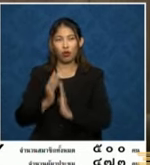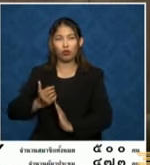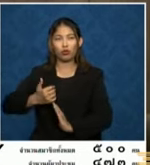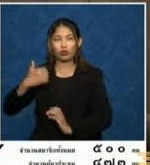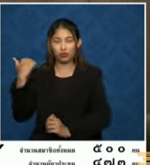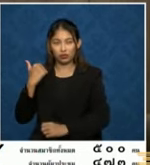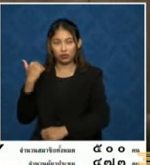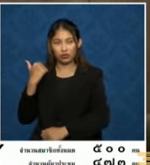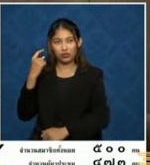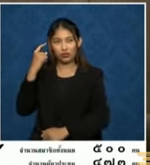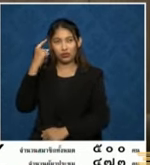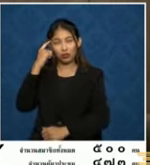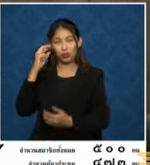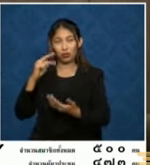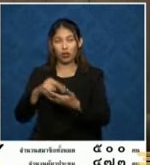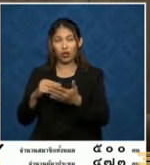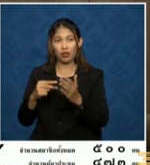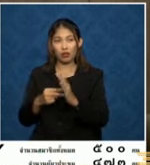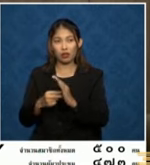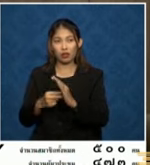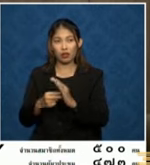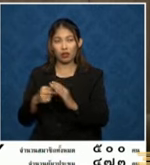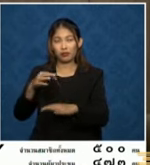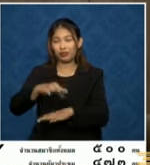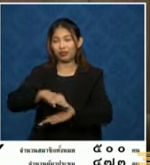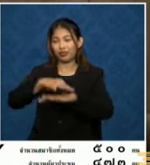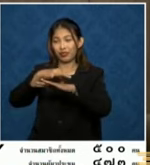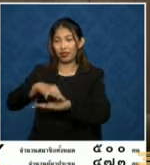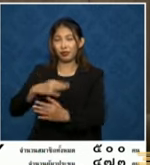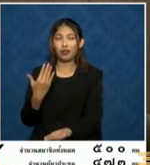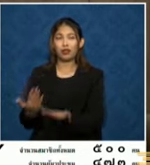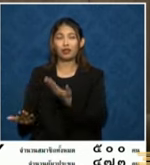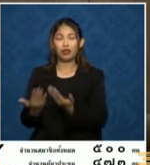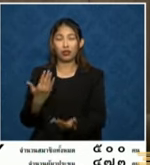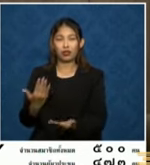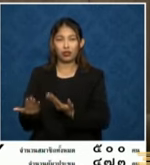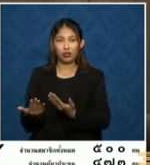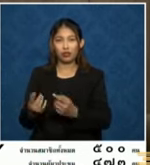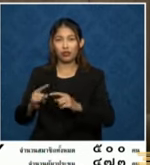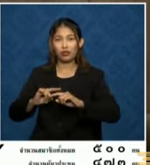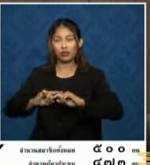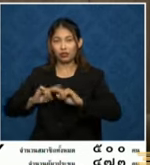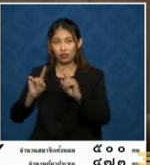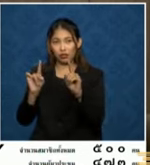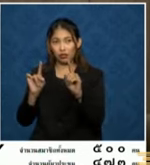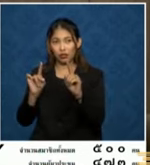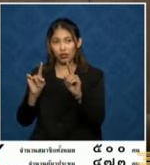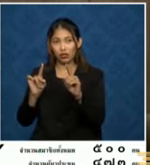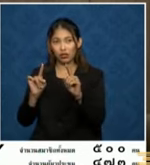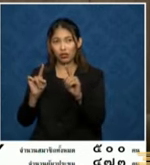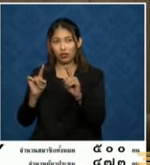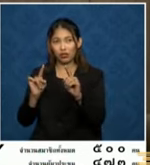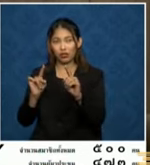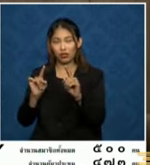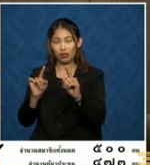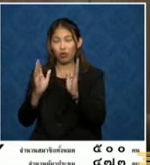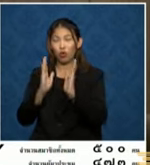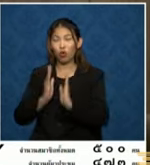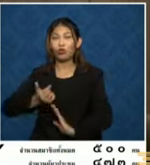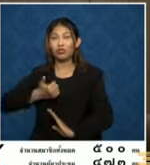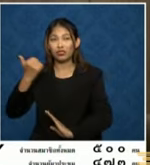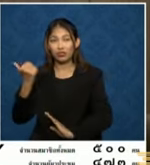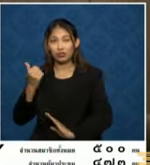ถึงแม้ว่าจะเป็นตำแหน่งไหนก็สุดแท้แต่ครับ การที่จะเอาบุคคลภายน